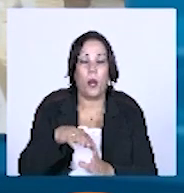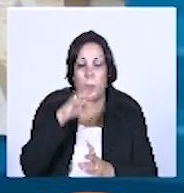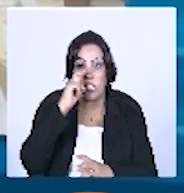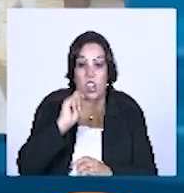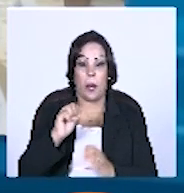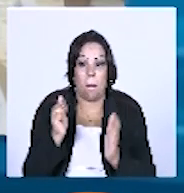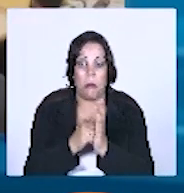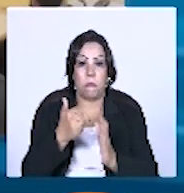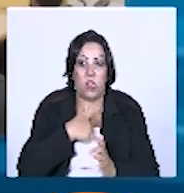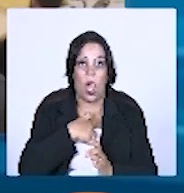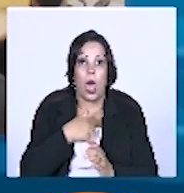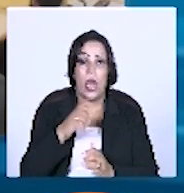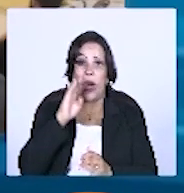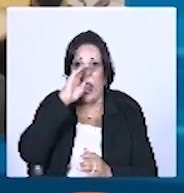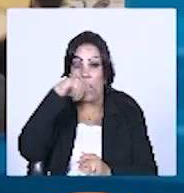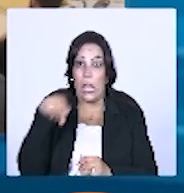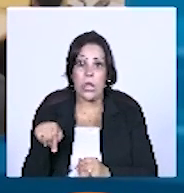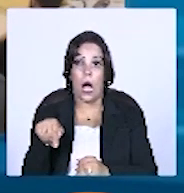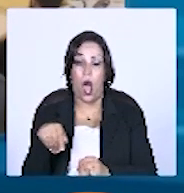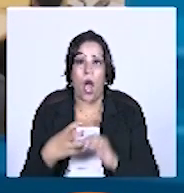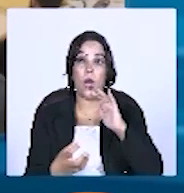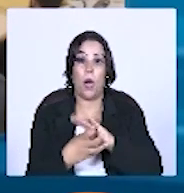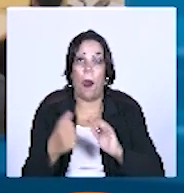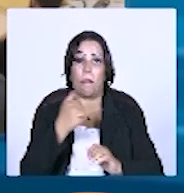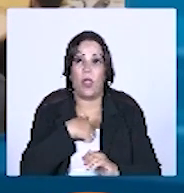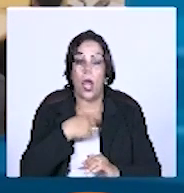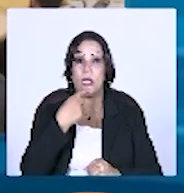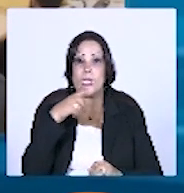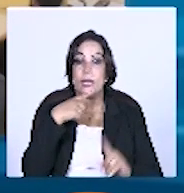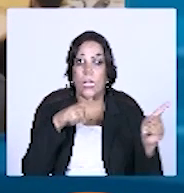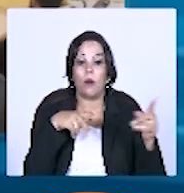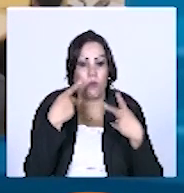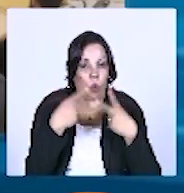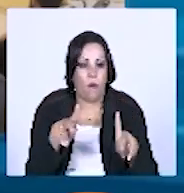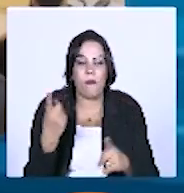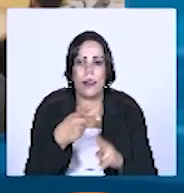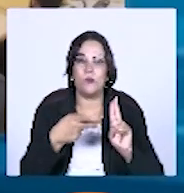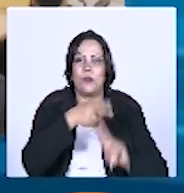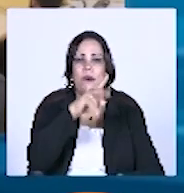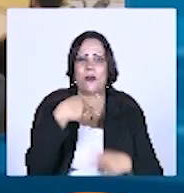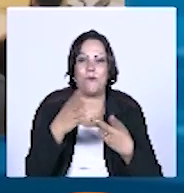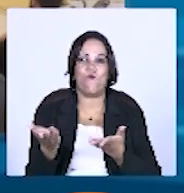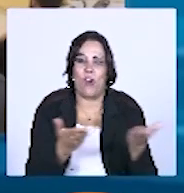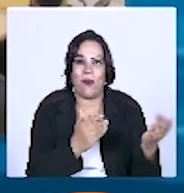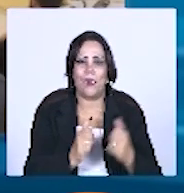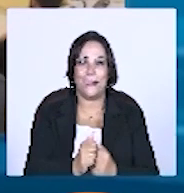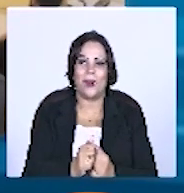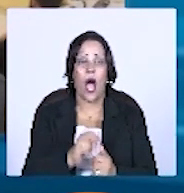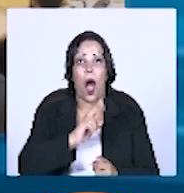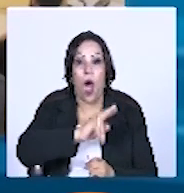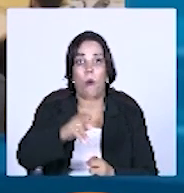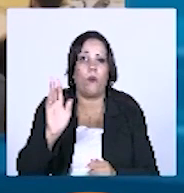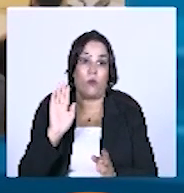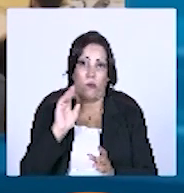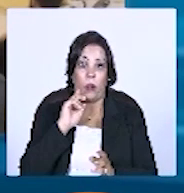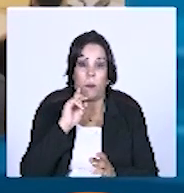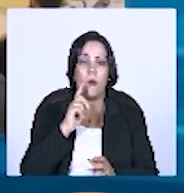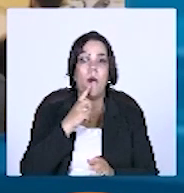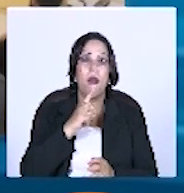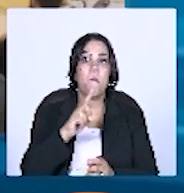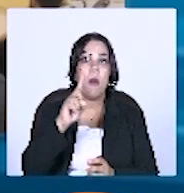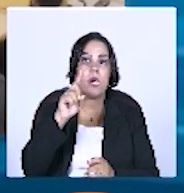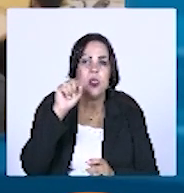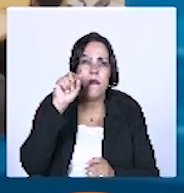المحافظه لو جت ليها جامعه في في احد المحافظات الاخرى او جامعه اقليميه لكن